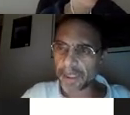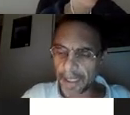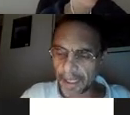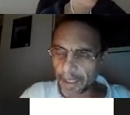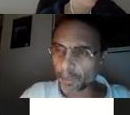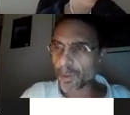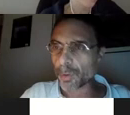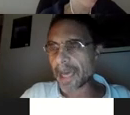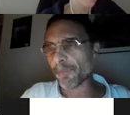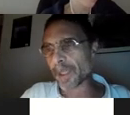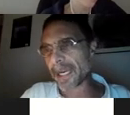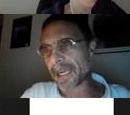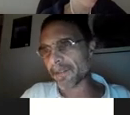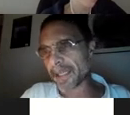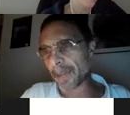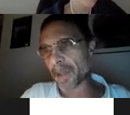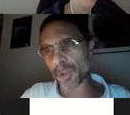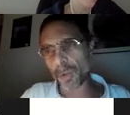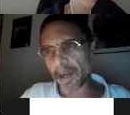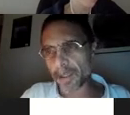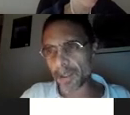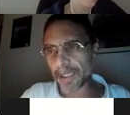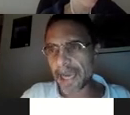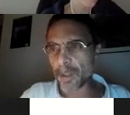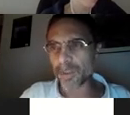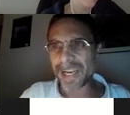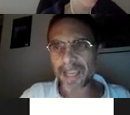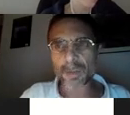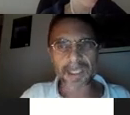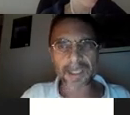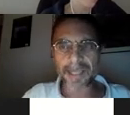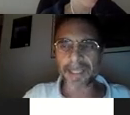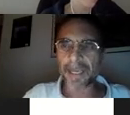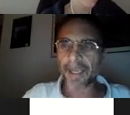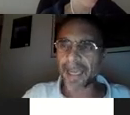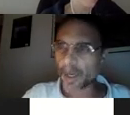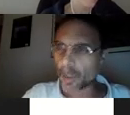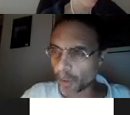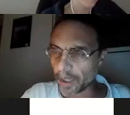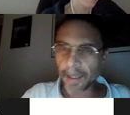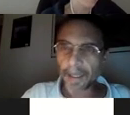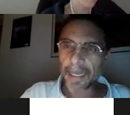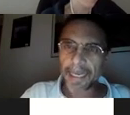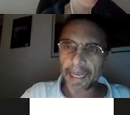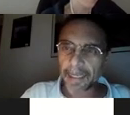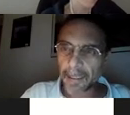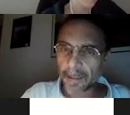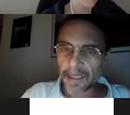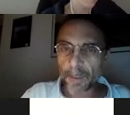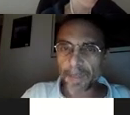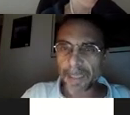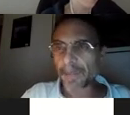di condizionare, influenzare negativamente la percezione del rischio tra gli italiani, io direi che è sostanzialmente erronea. E che